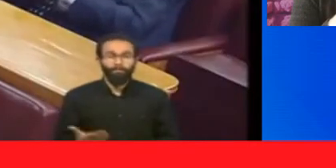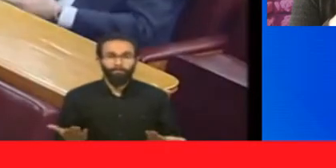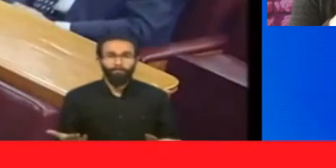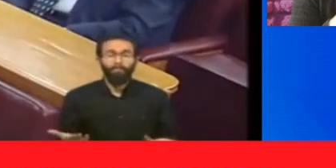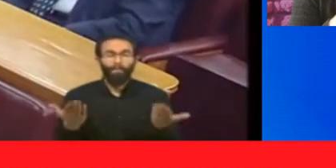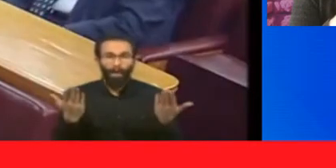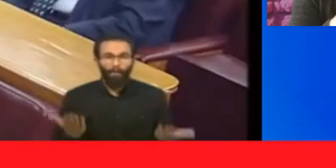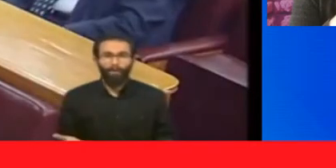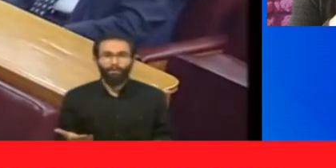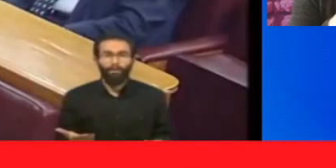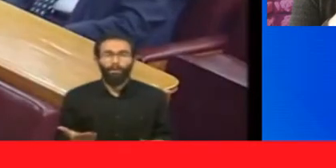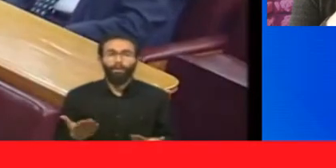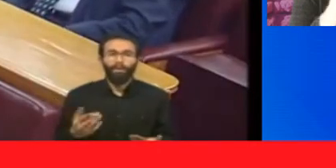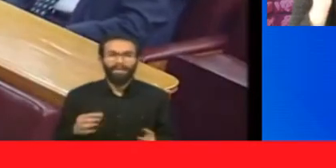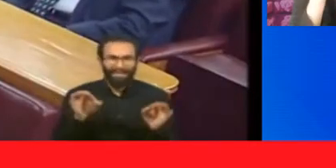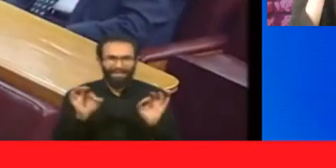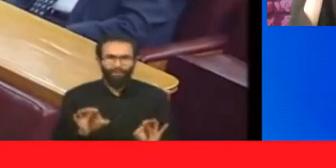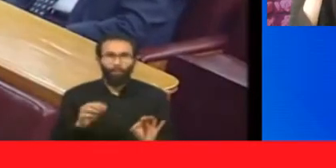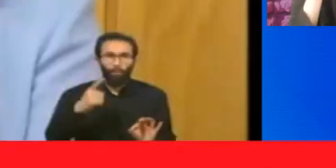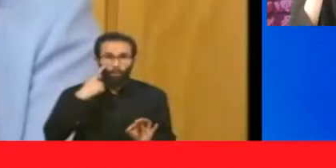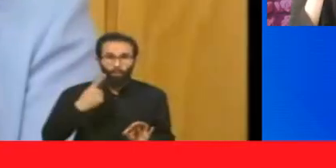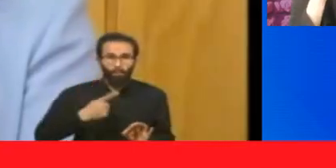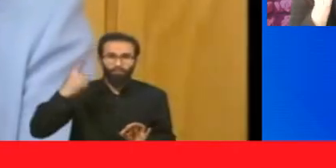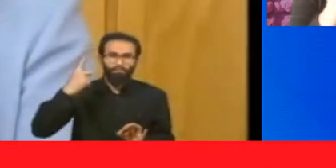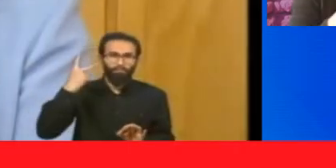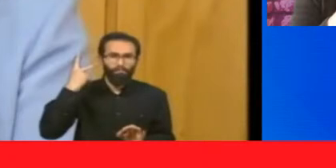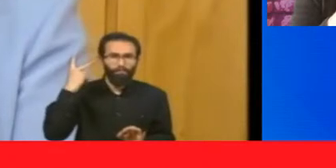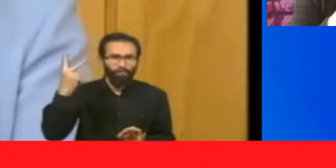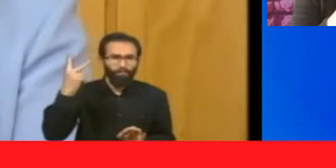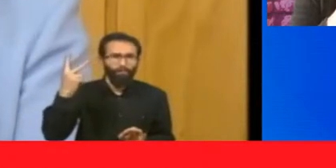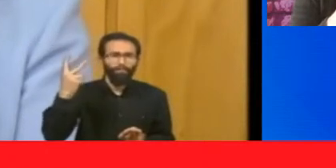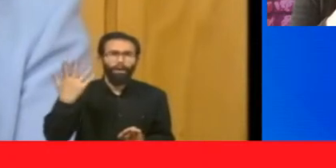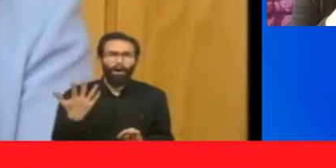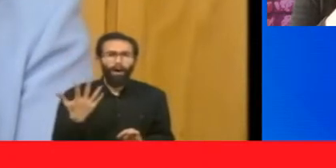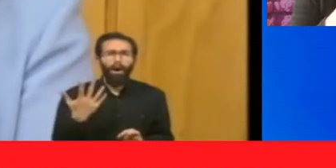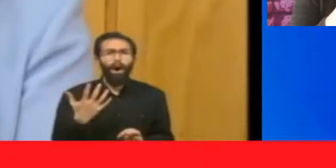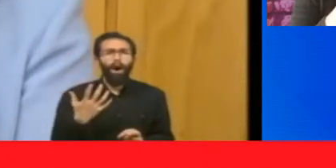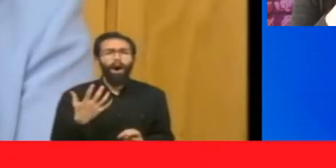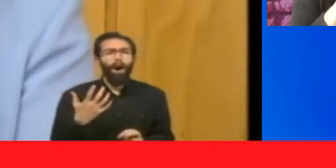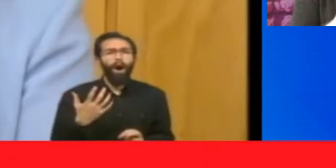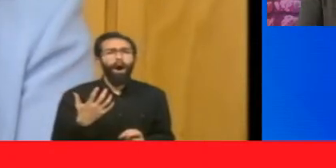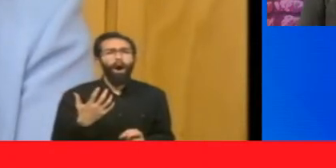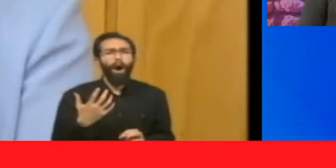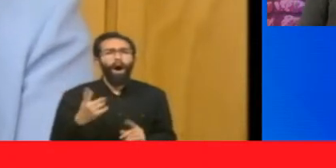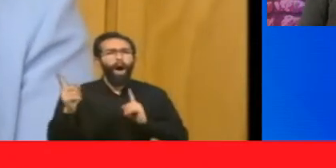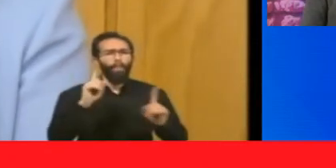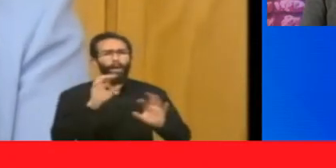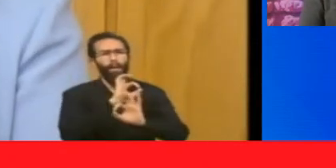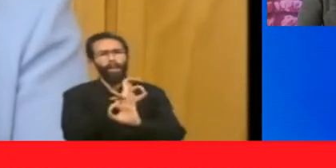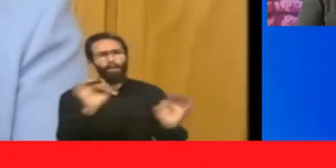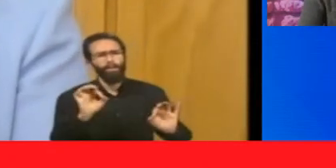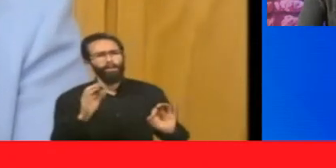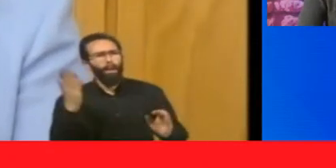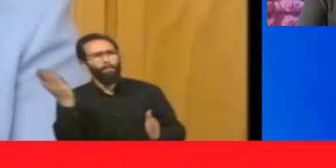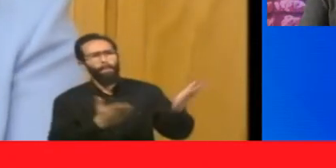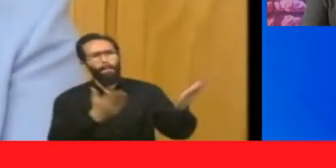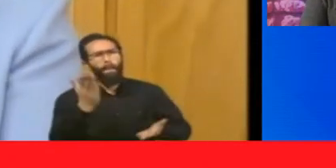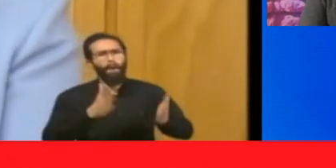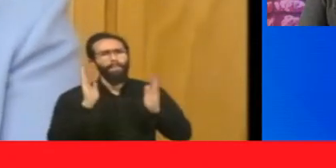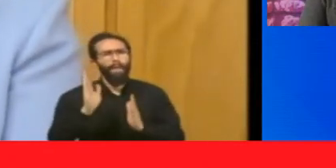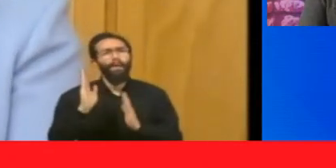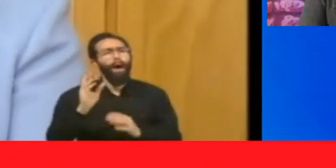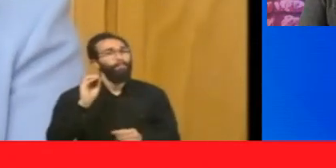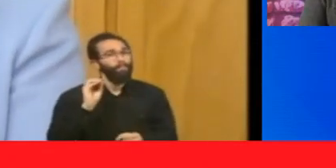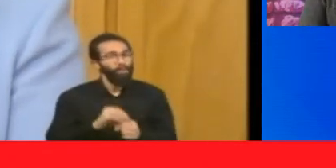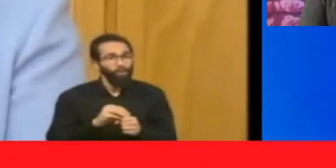Evet, şimdi iktidar adaletsizlik ve talan düzenini sürdürebilmek için 100 yıllık